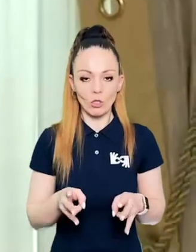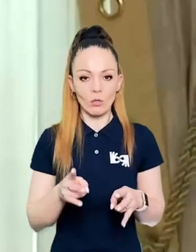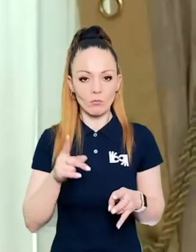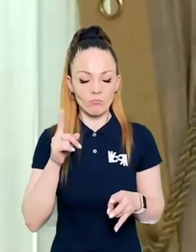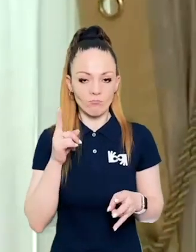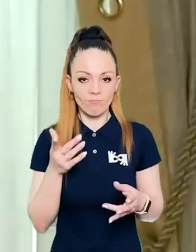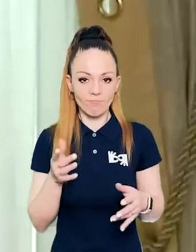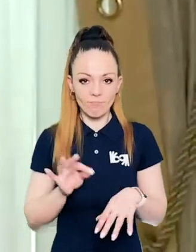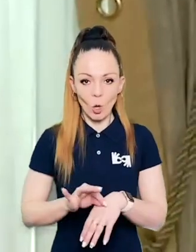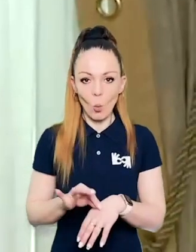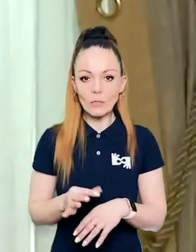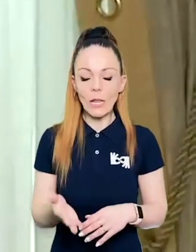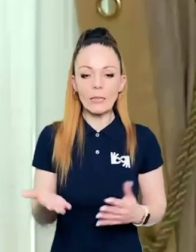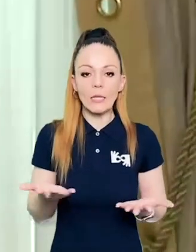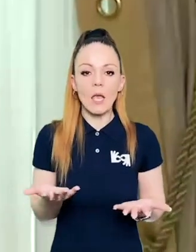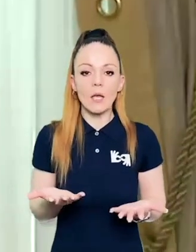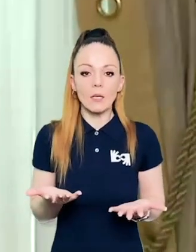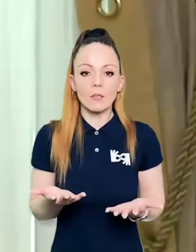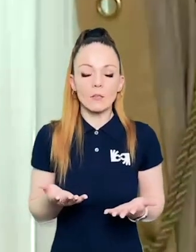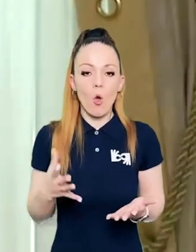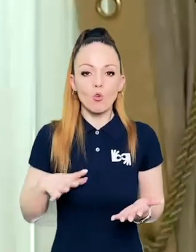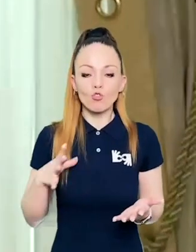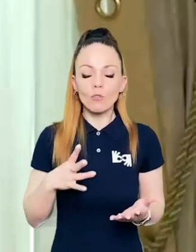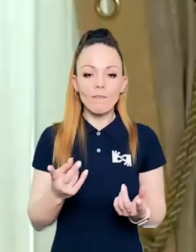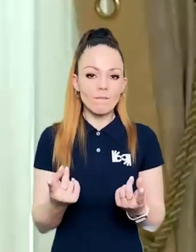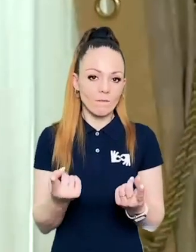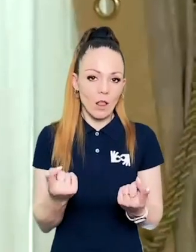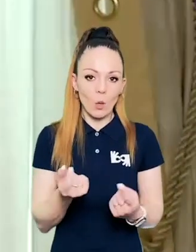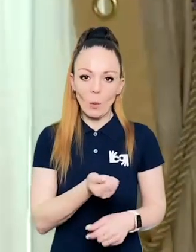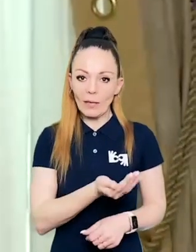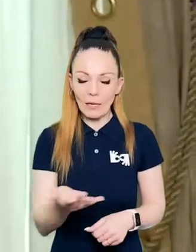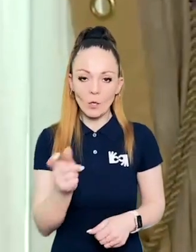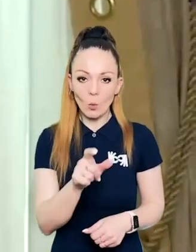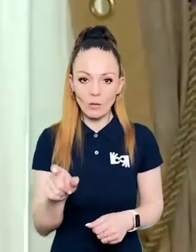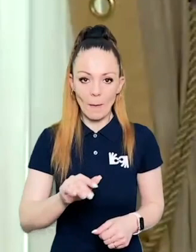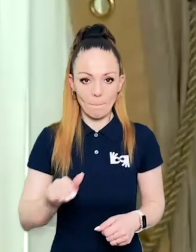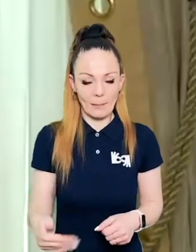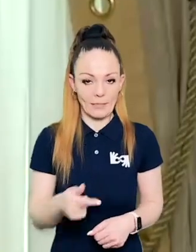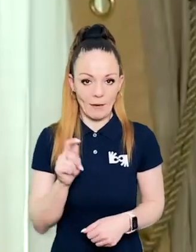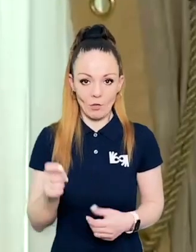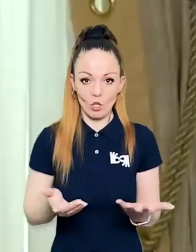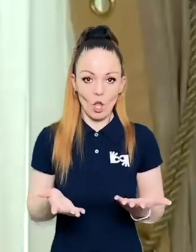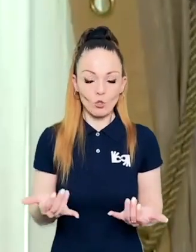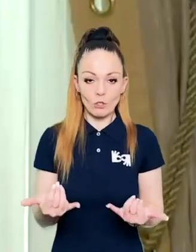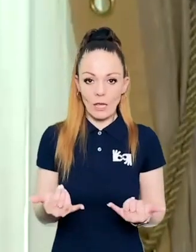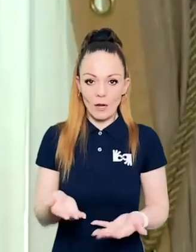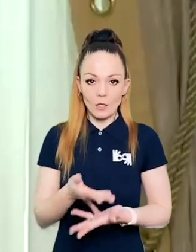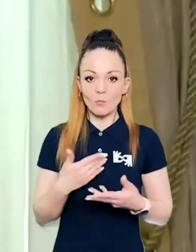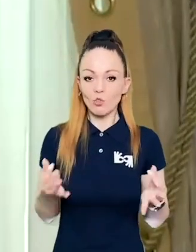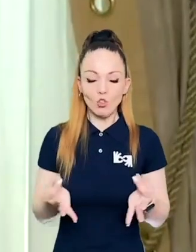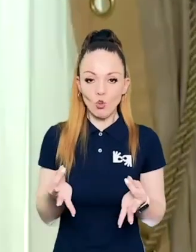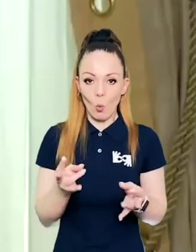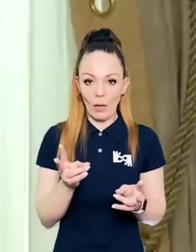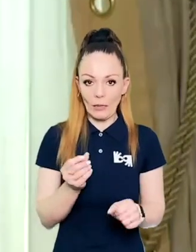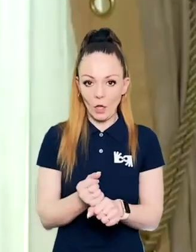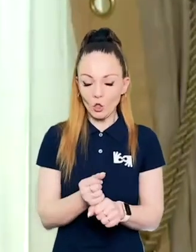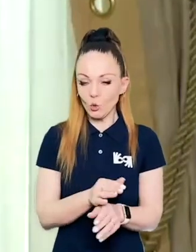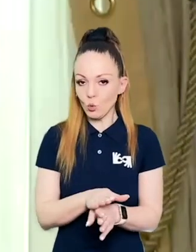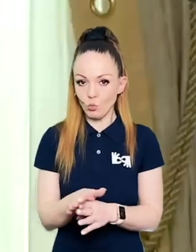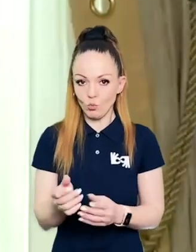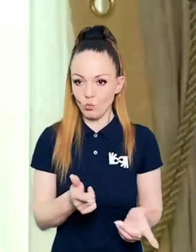посттравматичний розлад, який очікує на велику кількість людей після війни. Якщо ми зараз нічого не